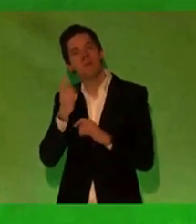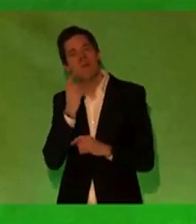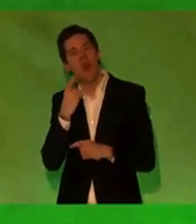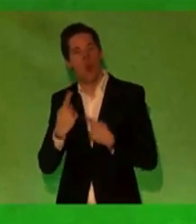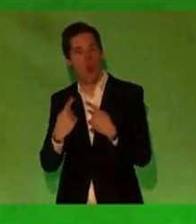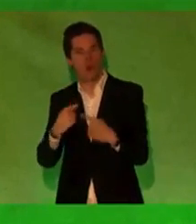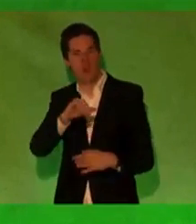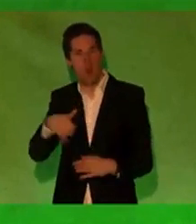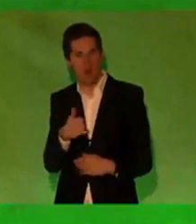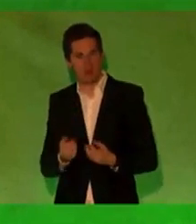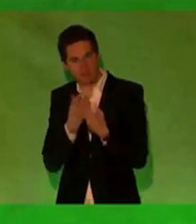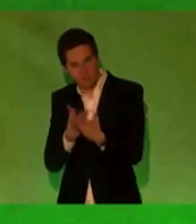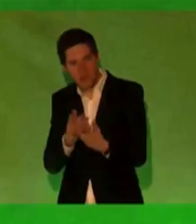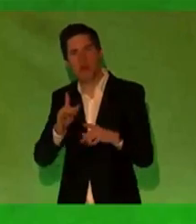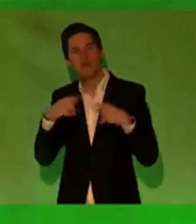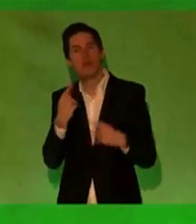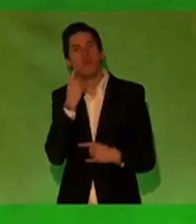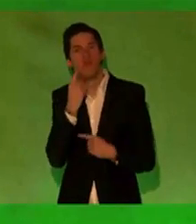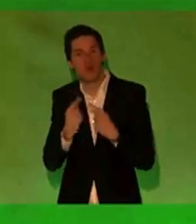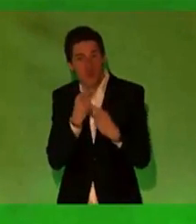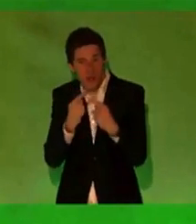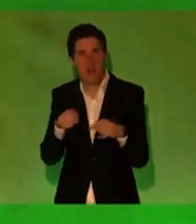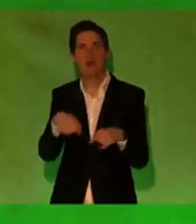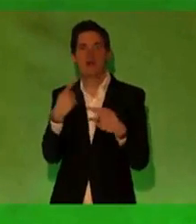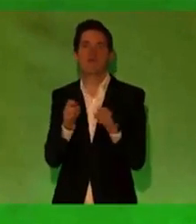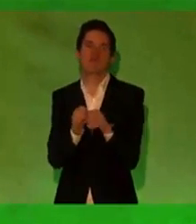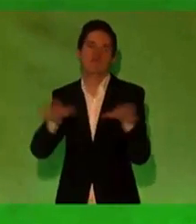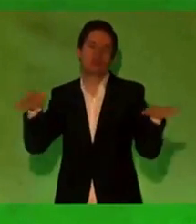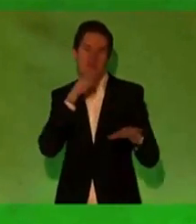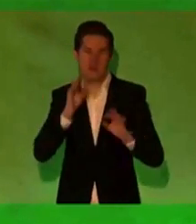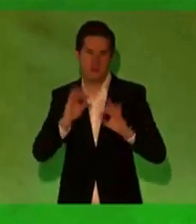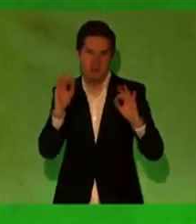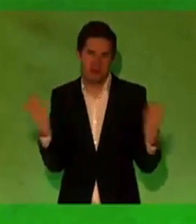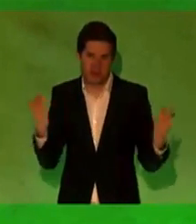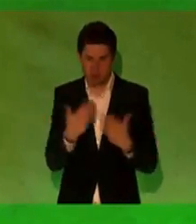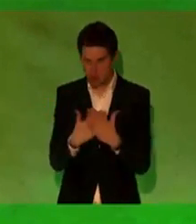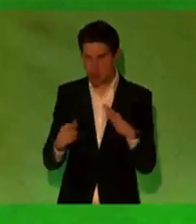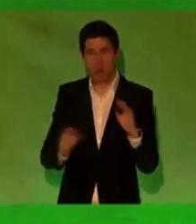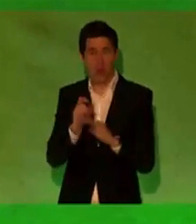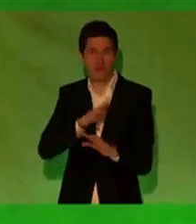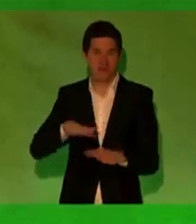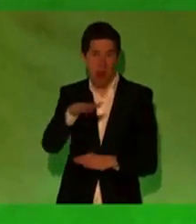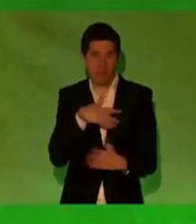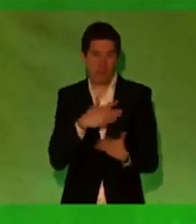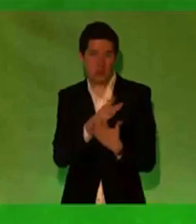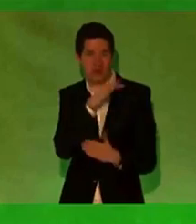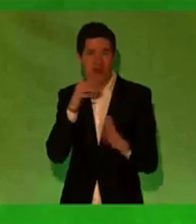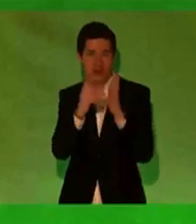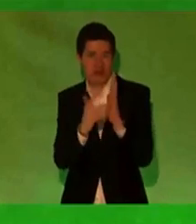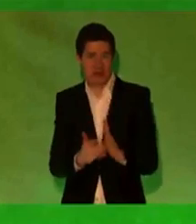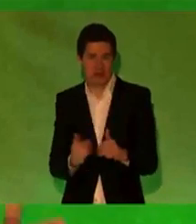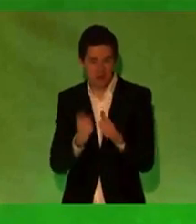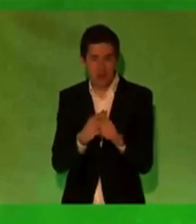dann Kraft zu ziehen. Wir haben ja auch andere wegweisende Instrumente in Nordrhein-Westfalen getestet, wie das